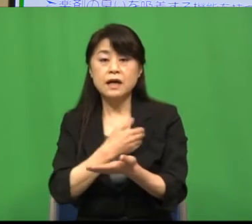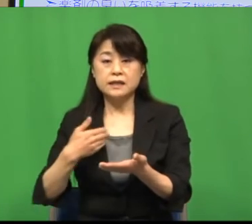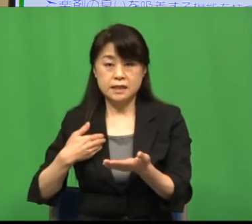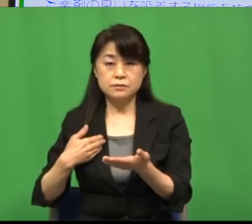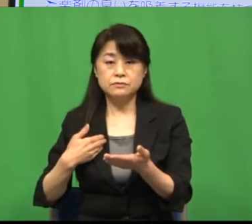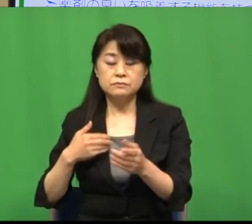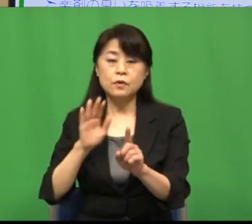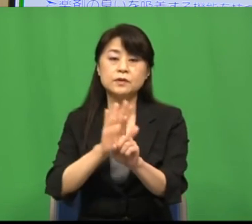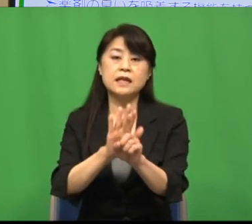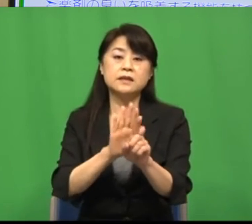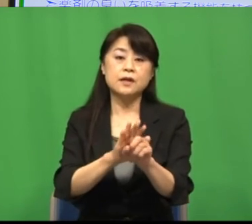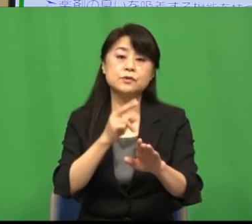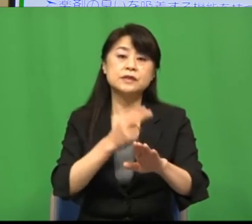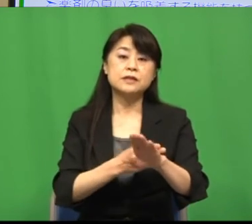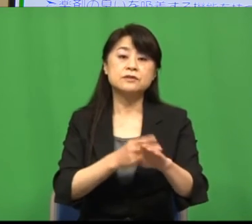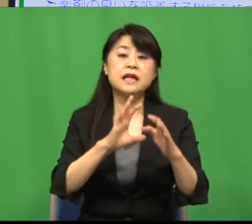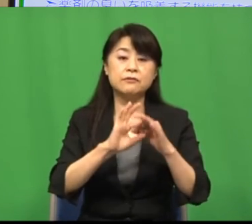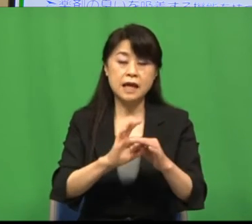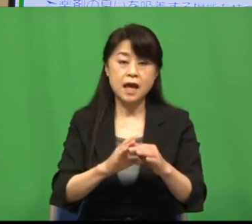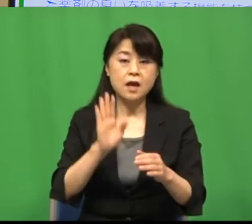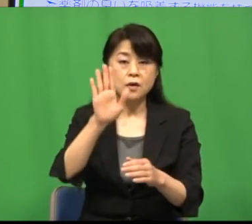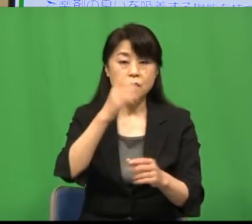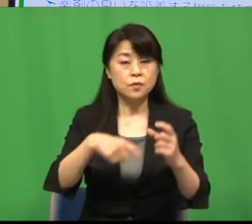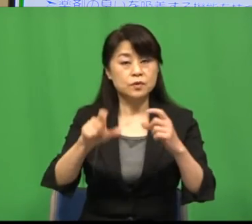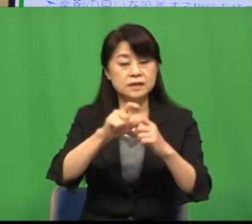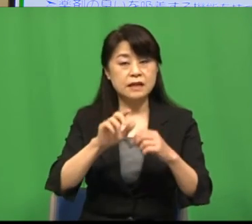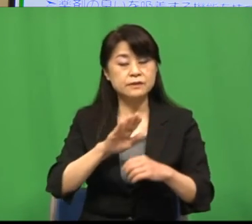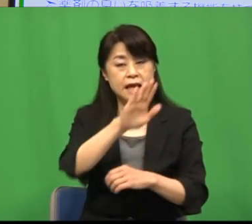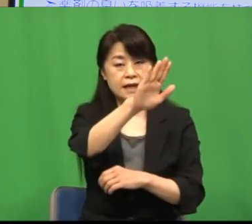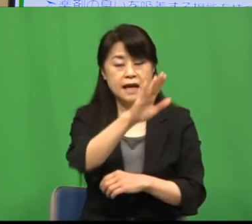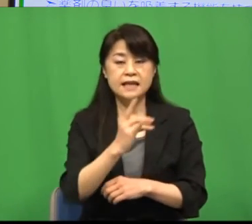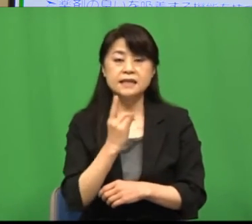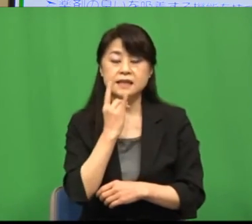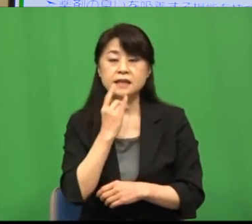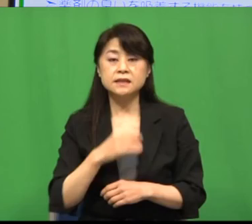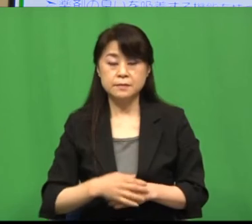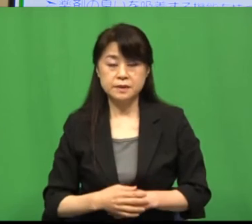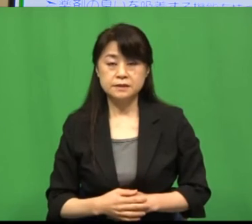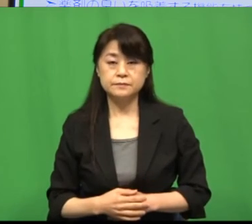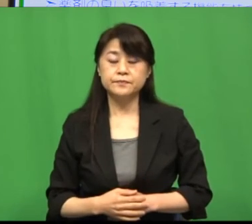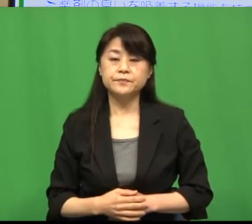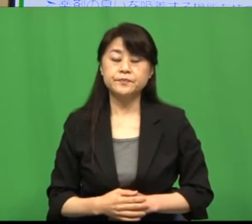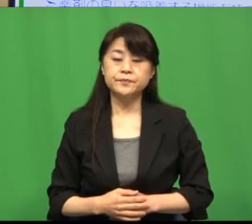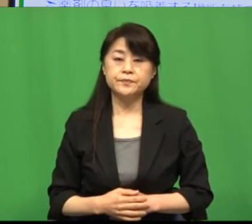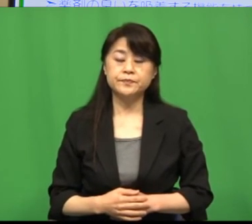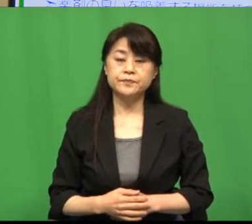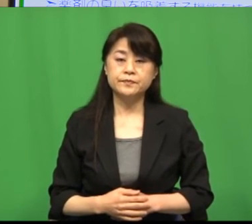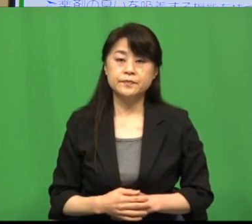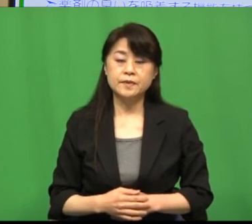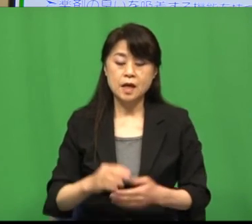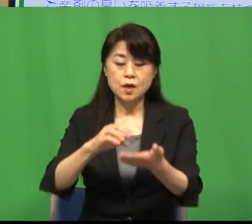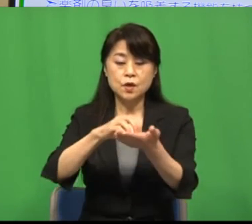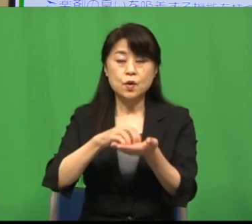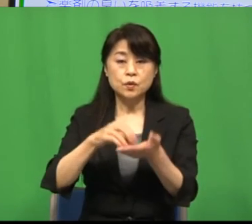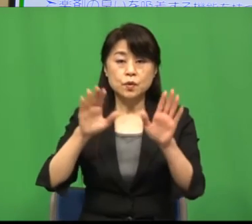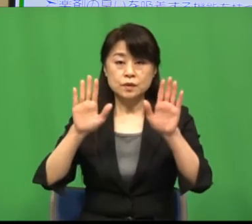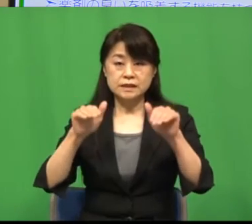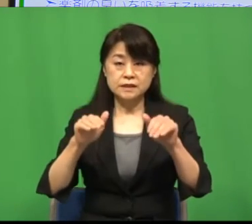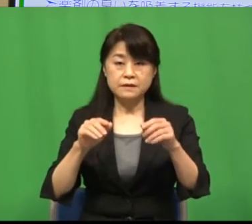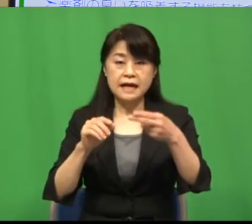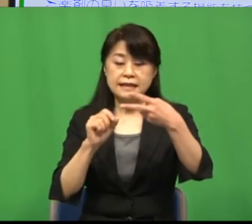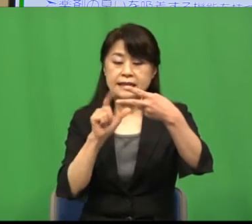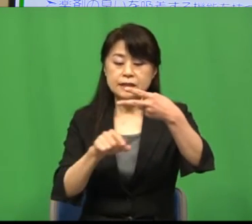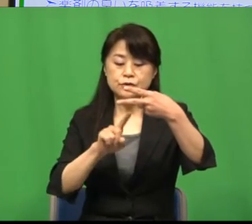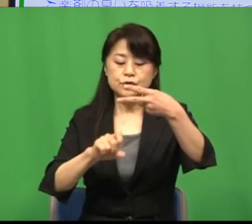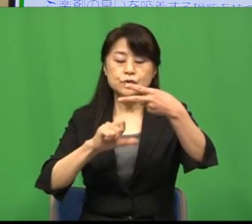けてくれる技術であり、今後のさらなる展開に期待をしたいと思います。なお表彰式は来月2月の